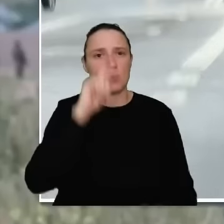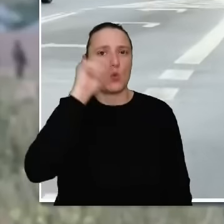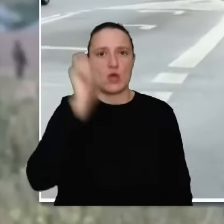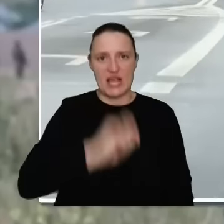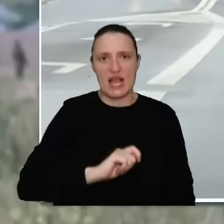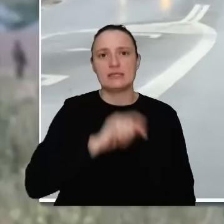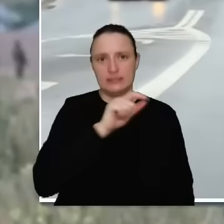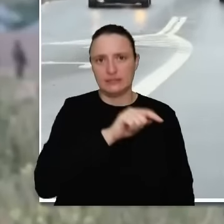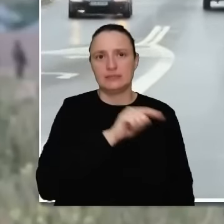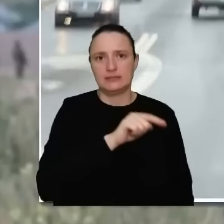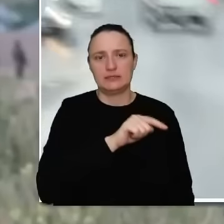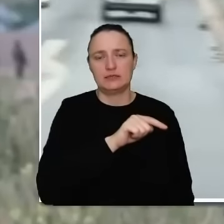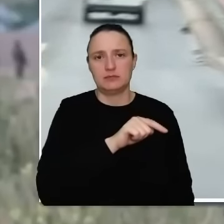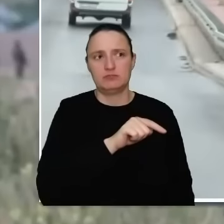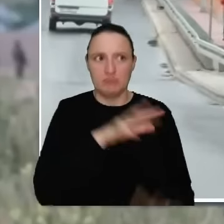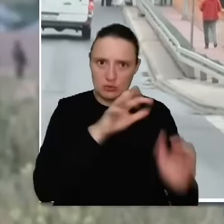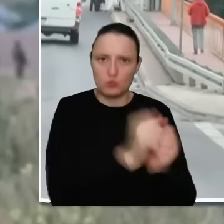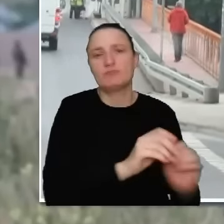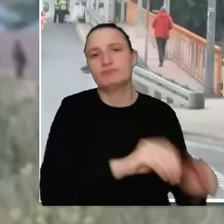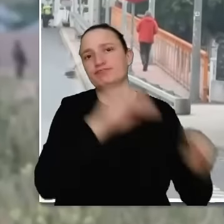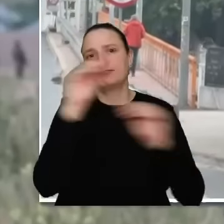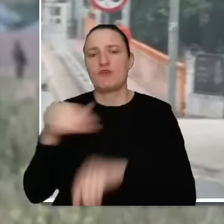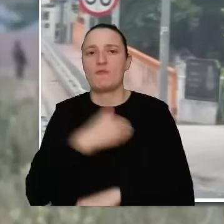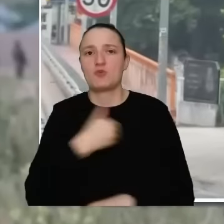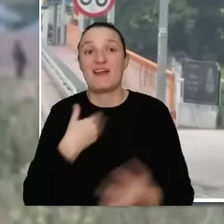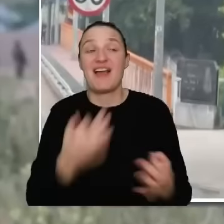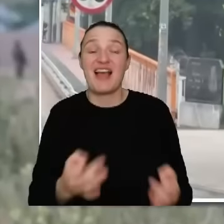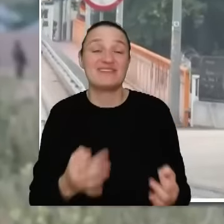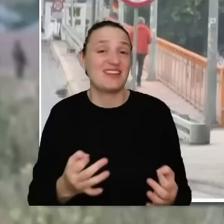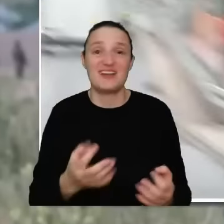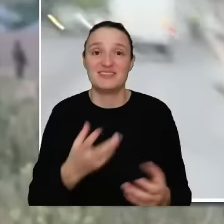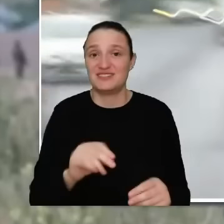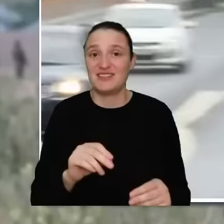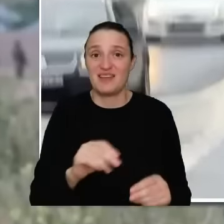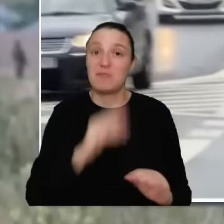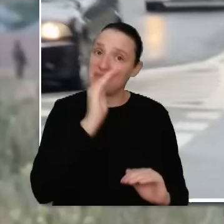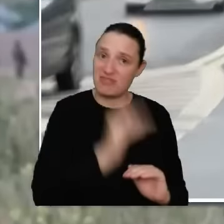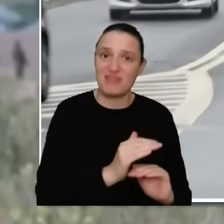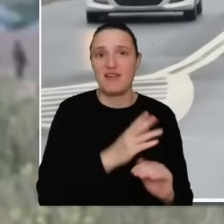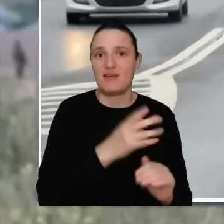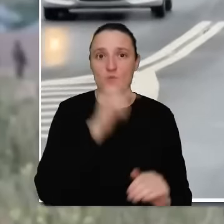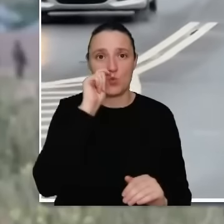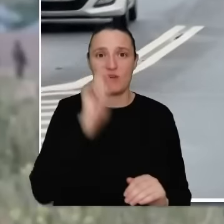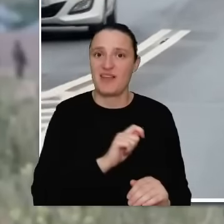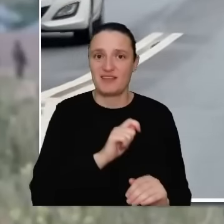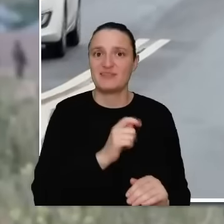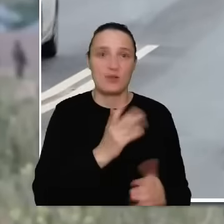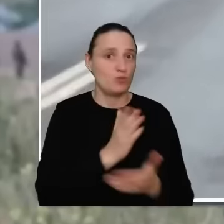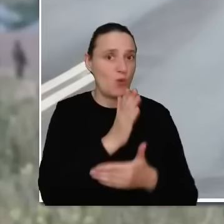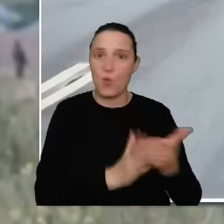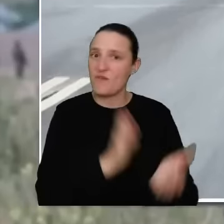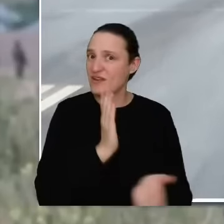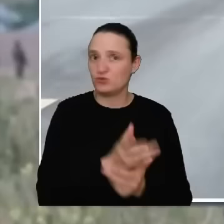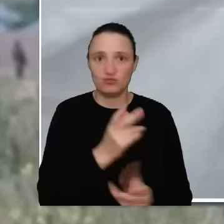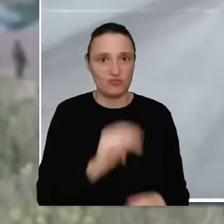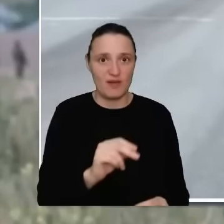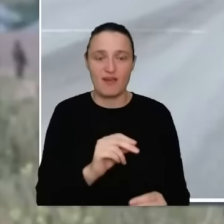z obywatelstwem ukraińskim. Tak teraz zmieniają się te relacje i są ciut poniżej, bo